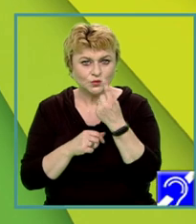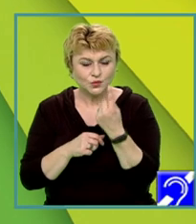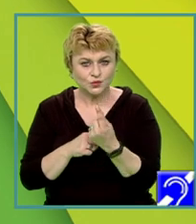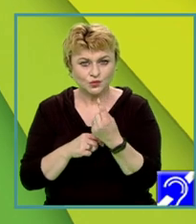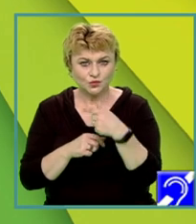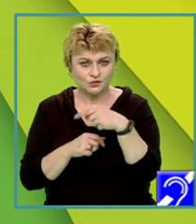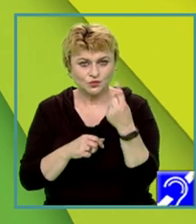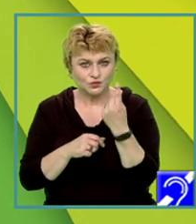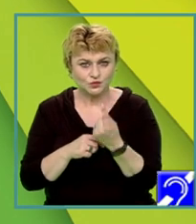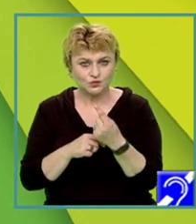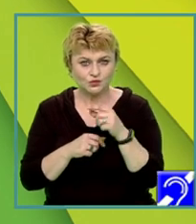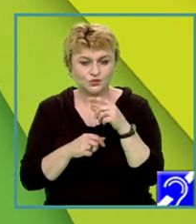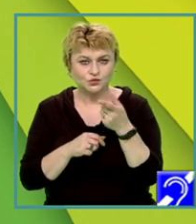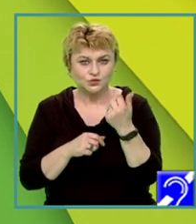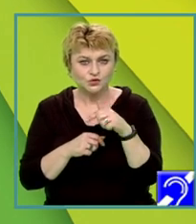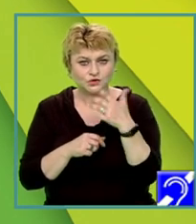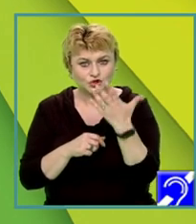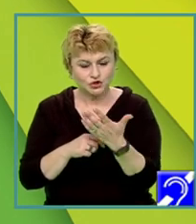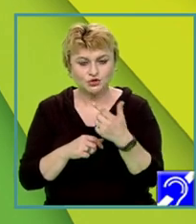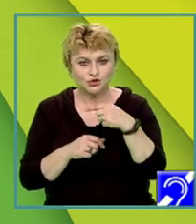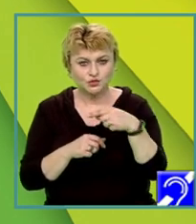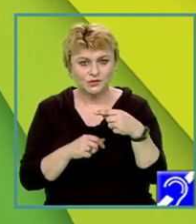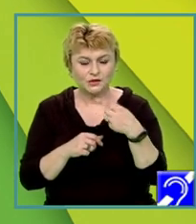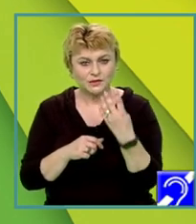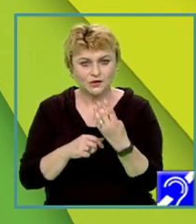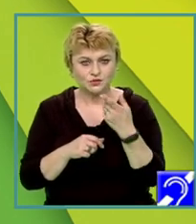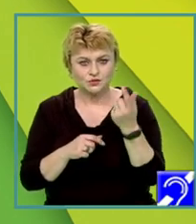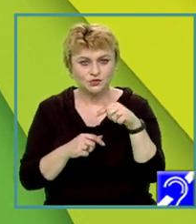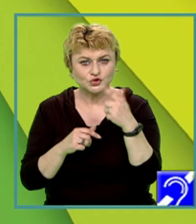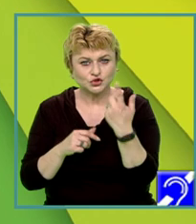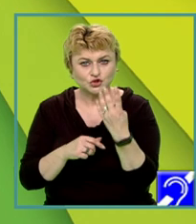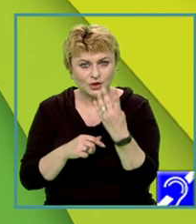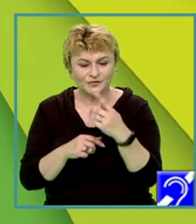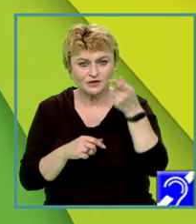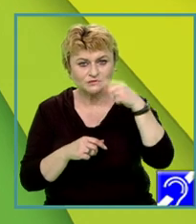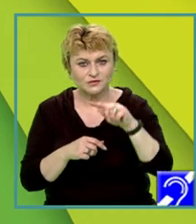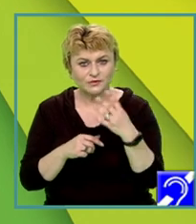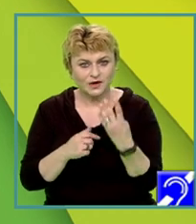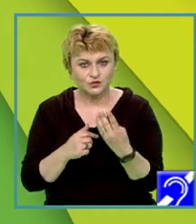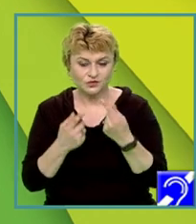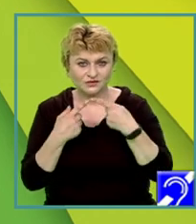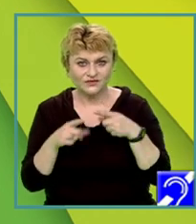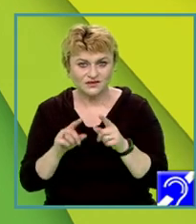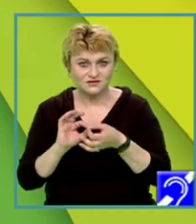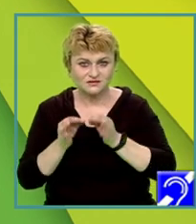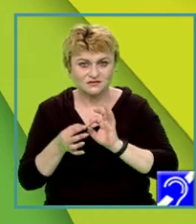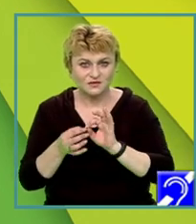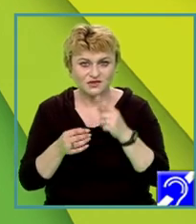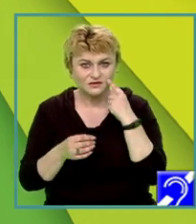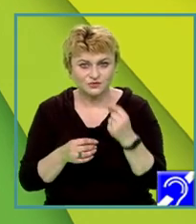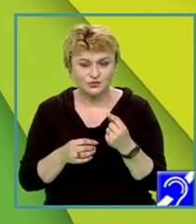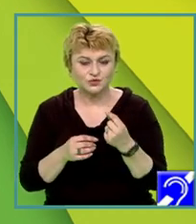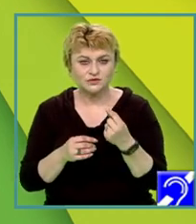5 supra 4 sau 7 supra 4 diferența evident că înseamnă rezultatul